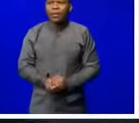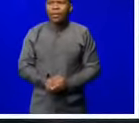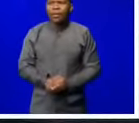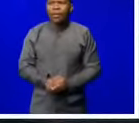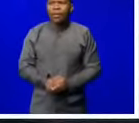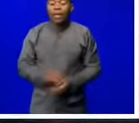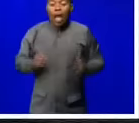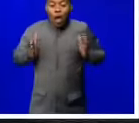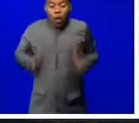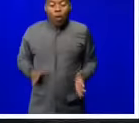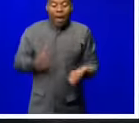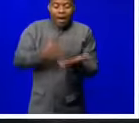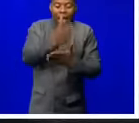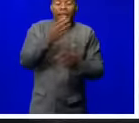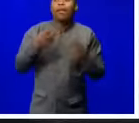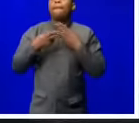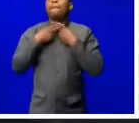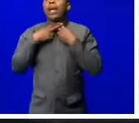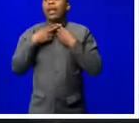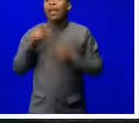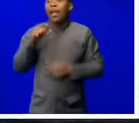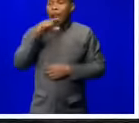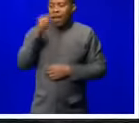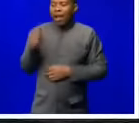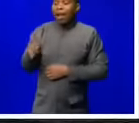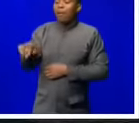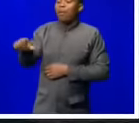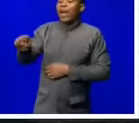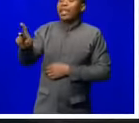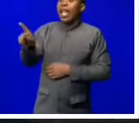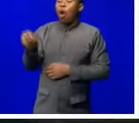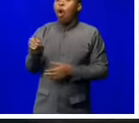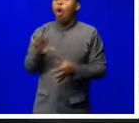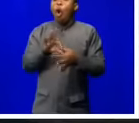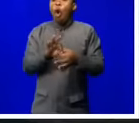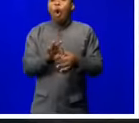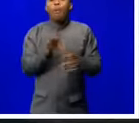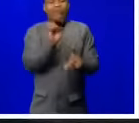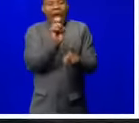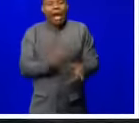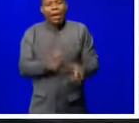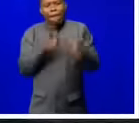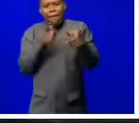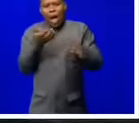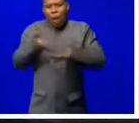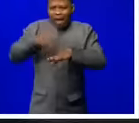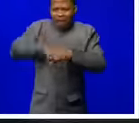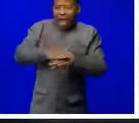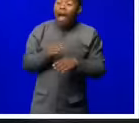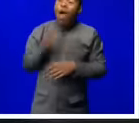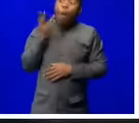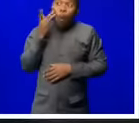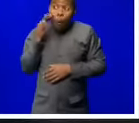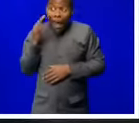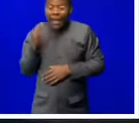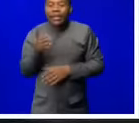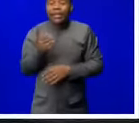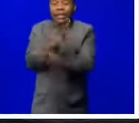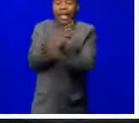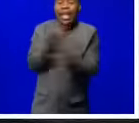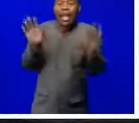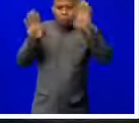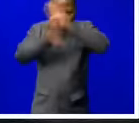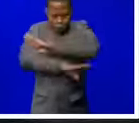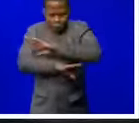Ummeli wemalungelo ebantfu uThulani Maseko udutshulwe washona ekhaya kubo kahleko ngemgcibelo ebusuku ngokukhulumela umndeni wakhe